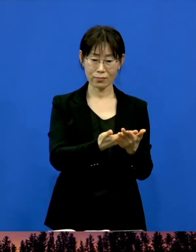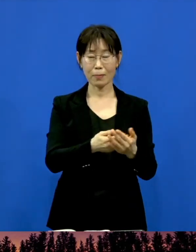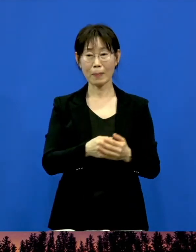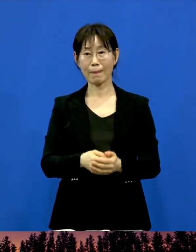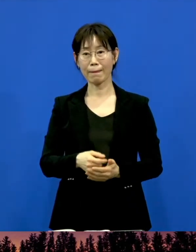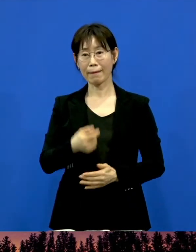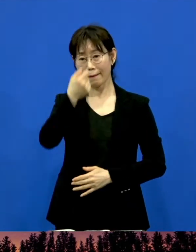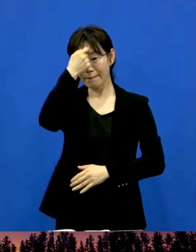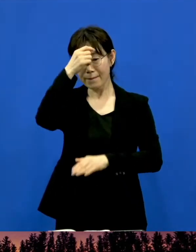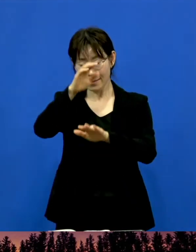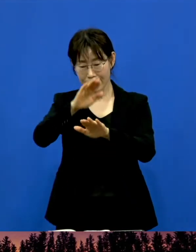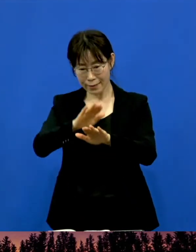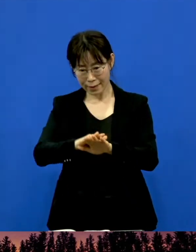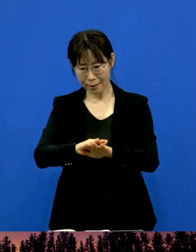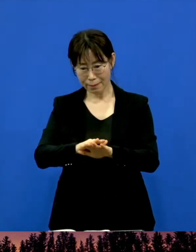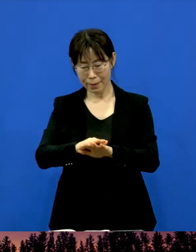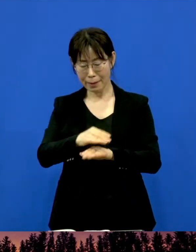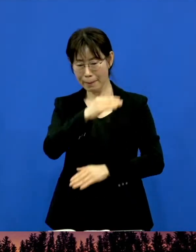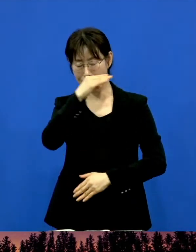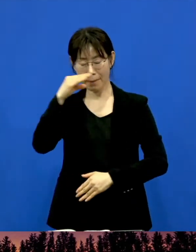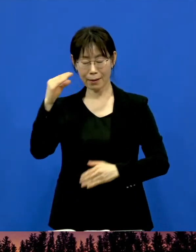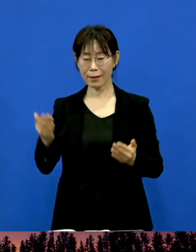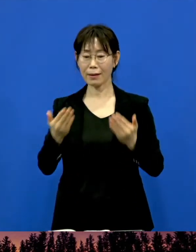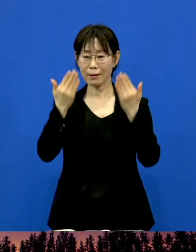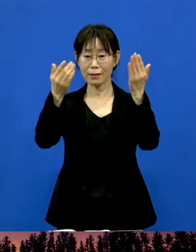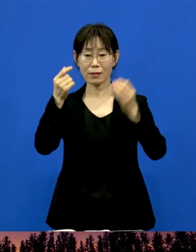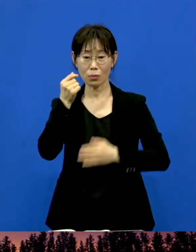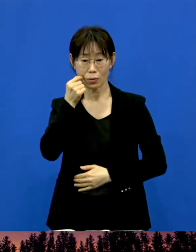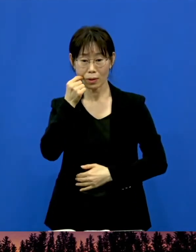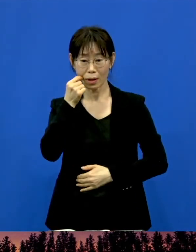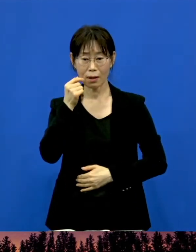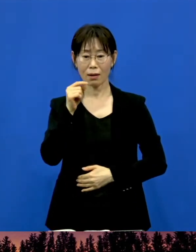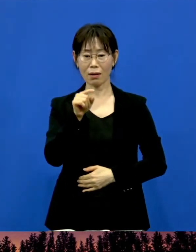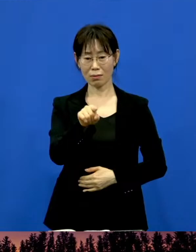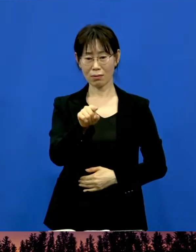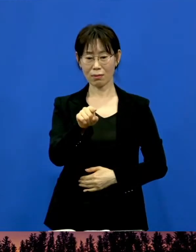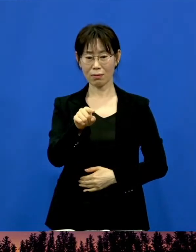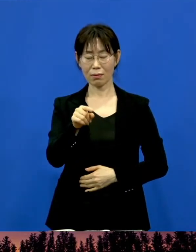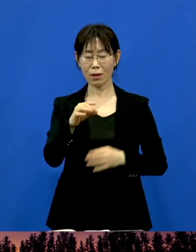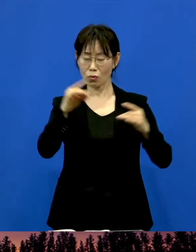여러분, 예배를 잘못 드리면요, 그 예배의 자리가 우상숭배의 자리가 되는 거예요.